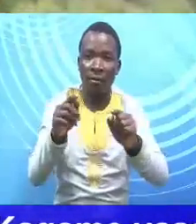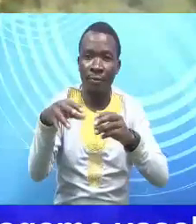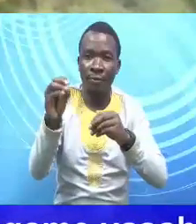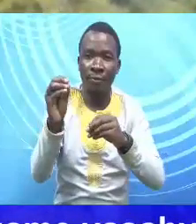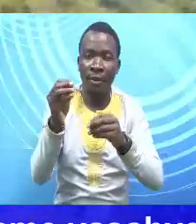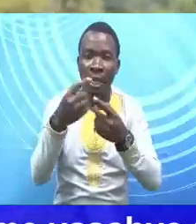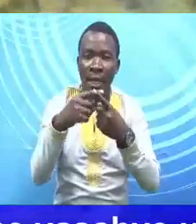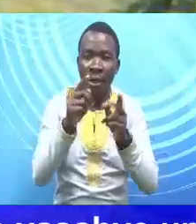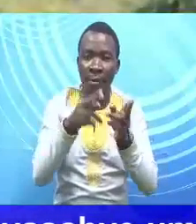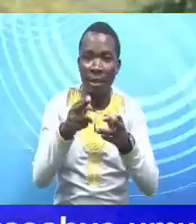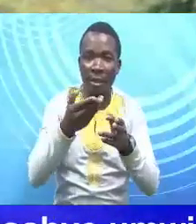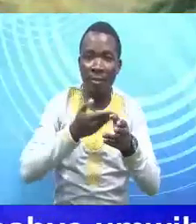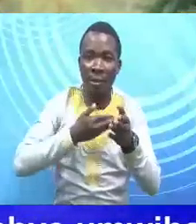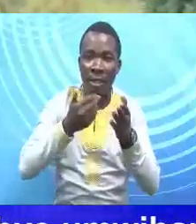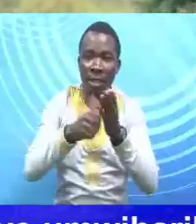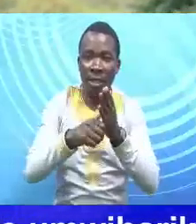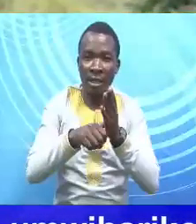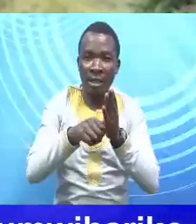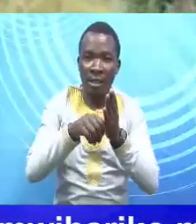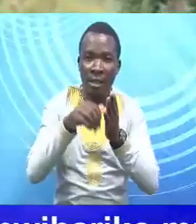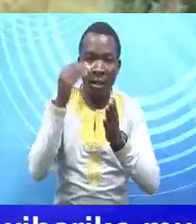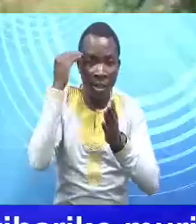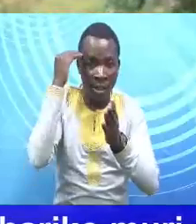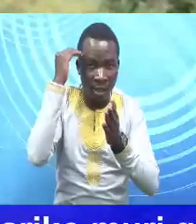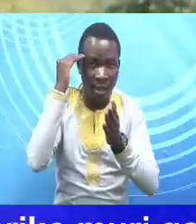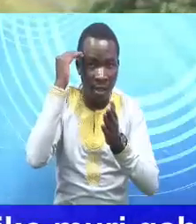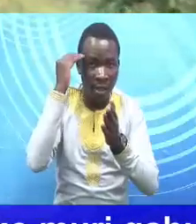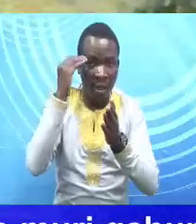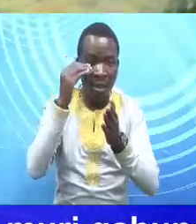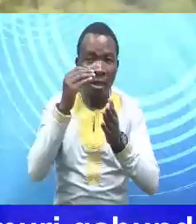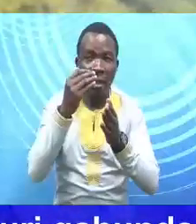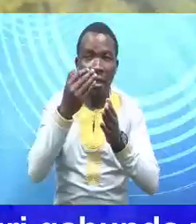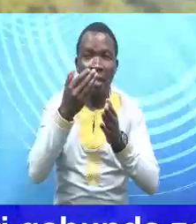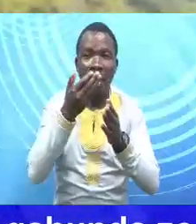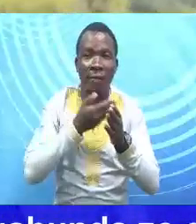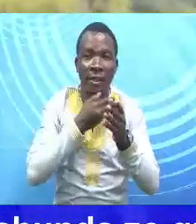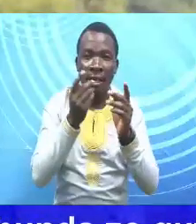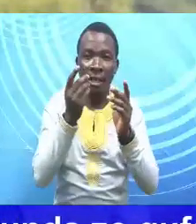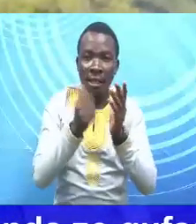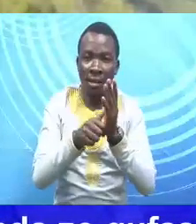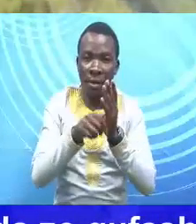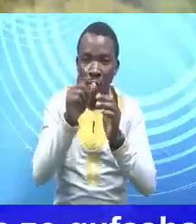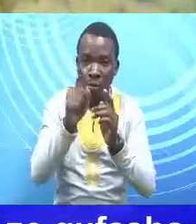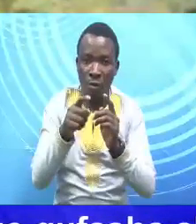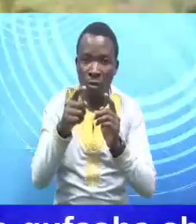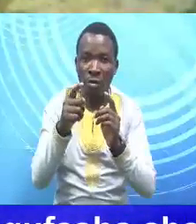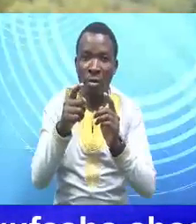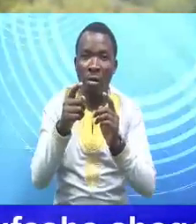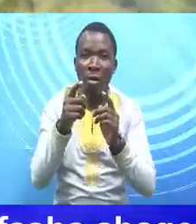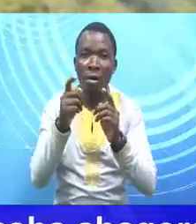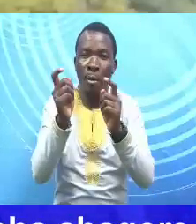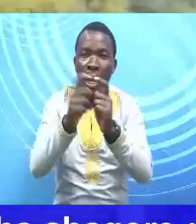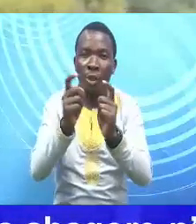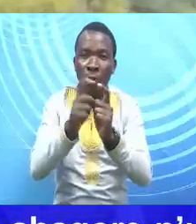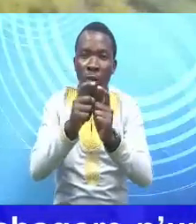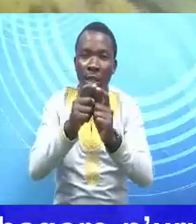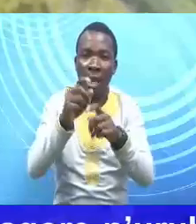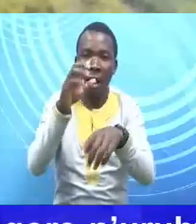akabazo yari afite, mama bari bagifitanye bagiranye ikibazo ngo batonganye baratukana, batukanye afata